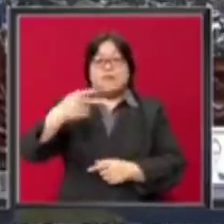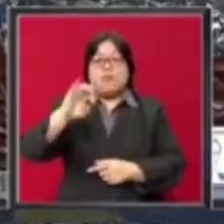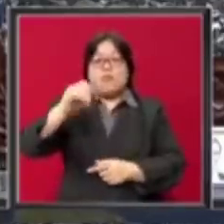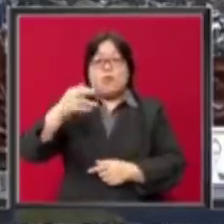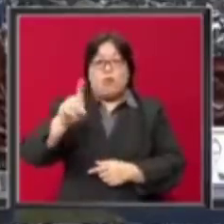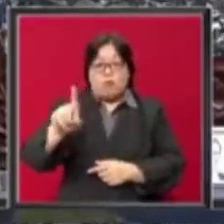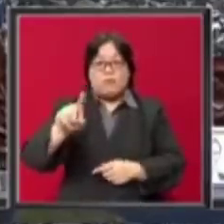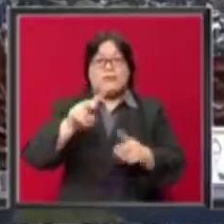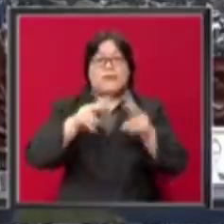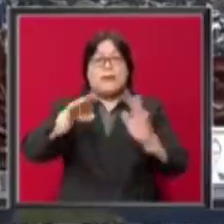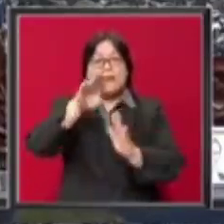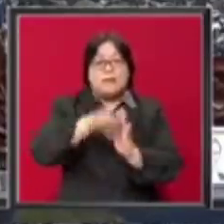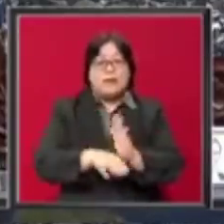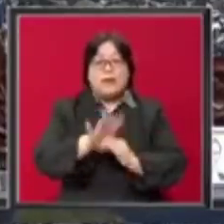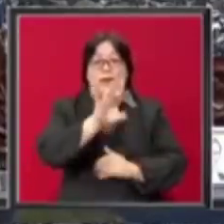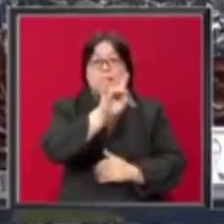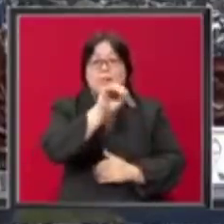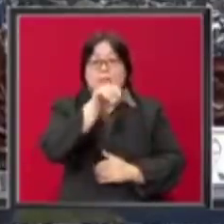kepada